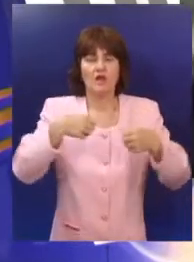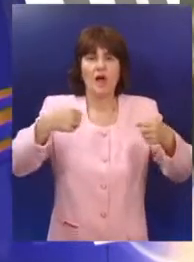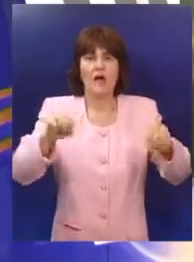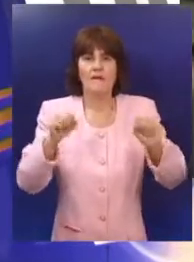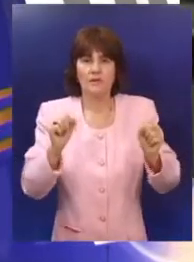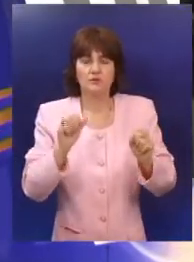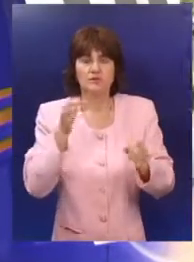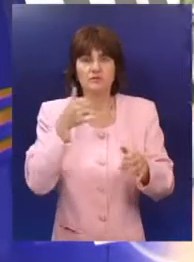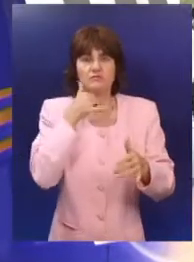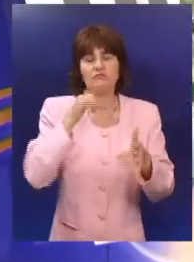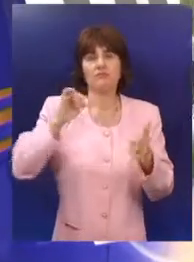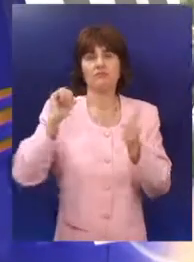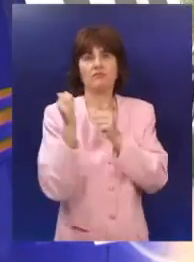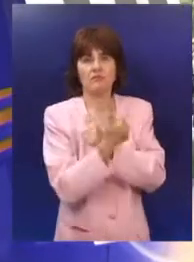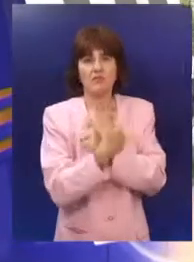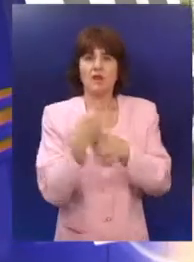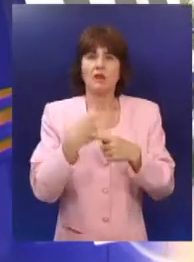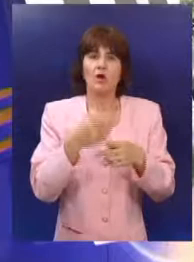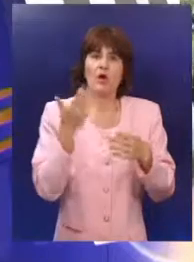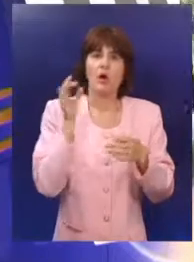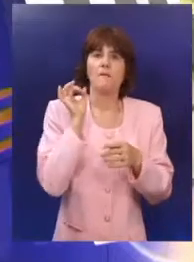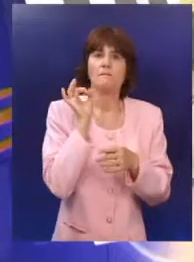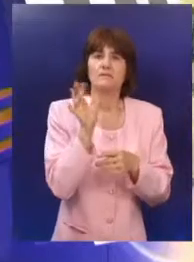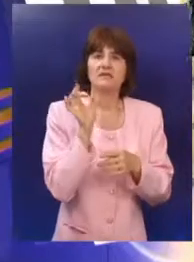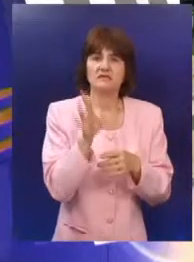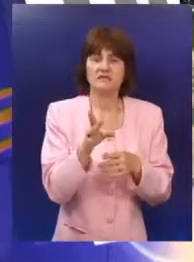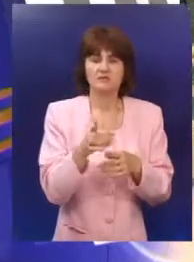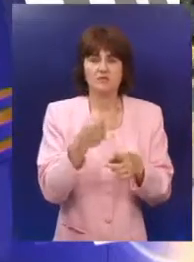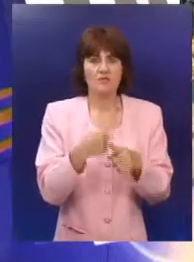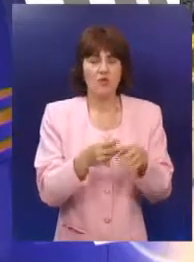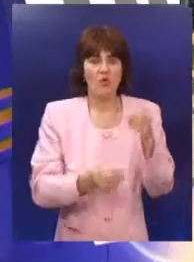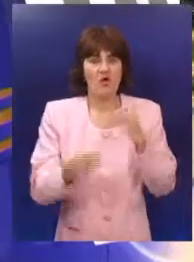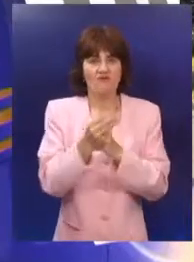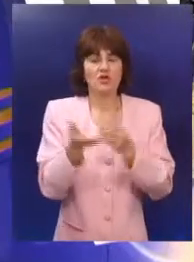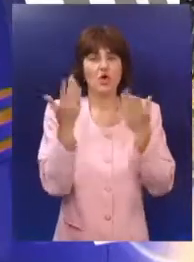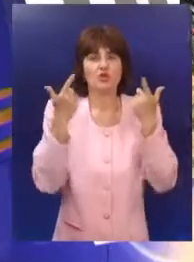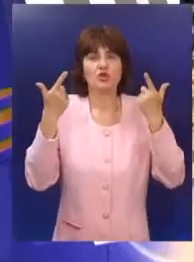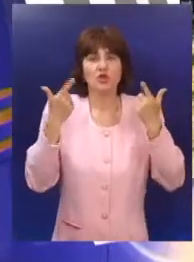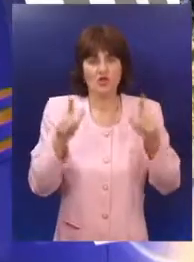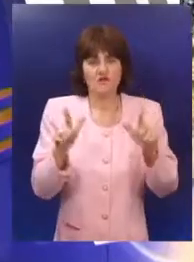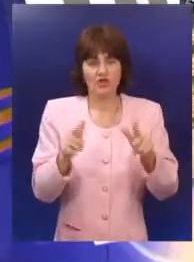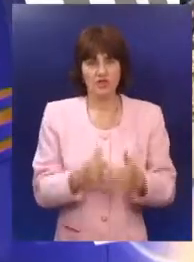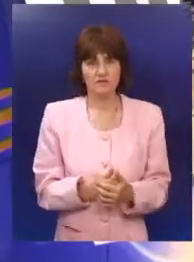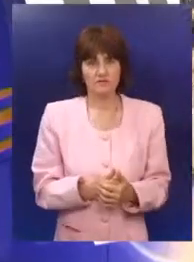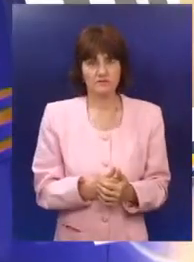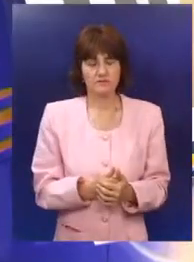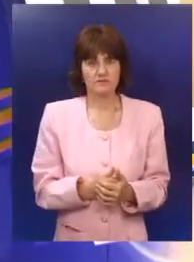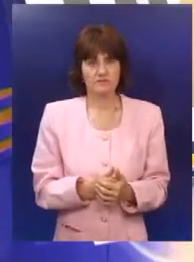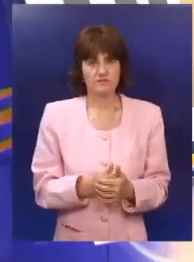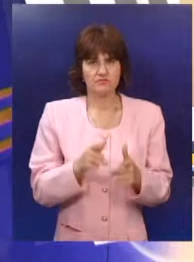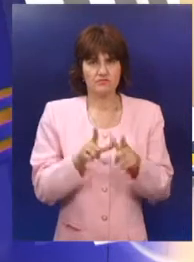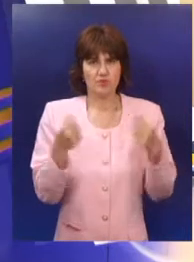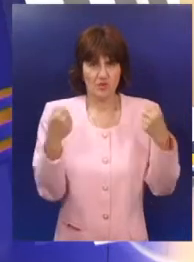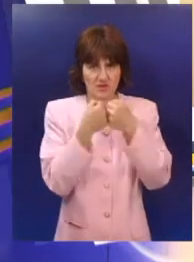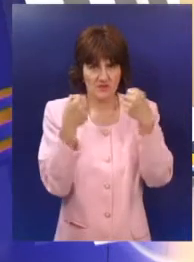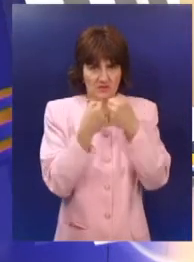saobraćaju motociklistima zbog loše procene njihove brzine kretanja, koje su uglavnom veće od dozvoljenih. U saobraćajnim